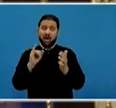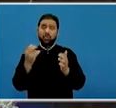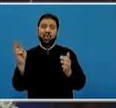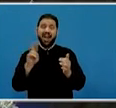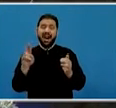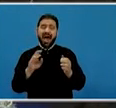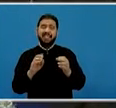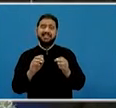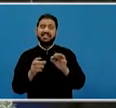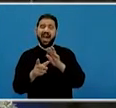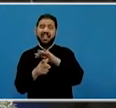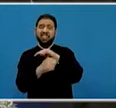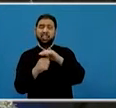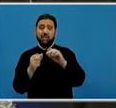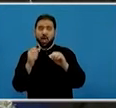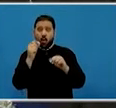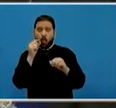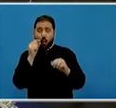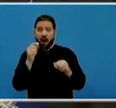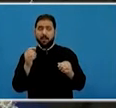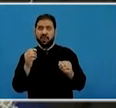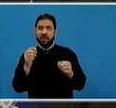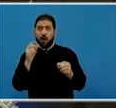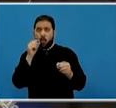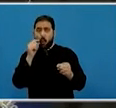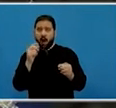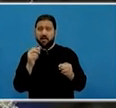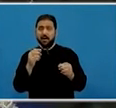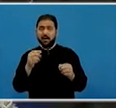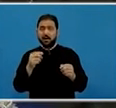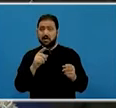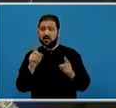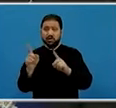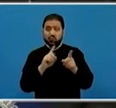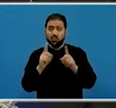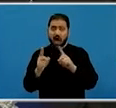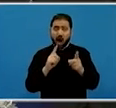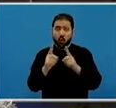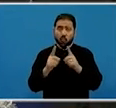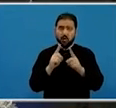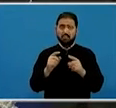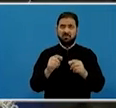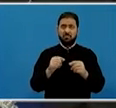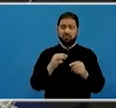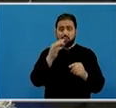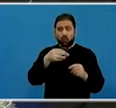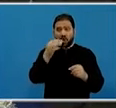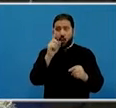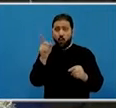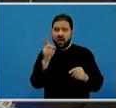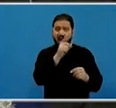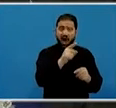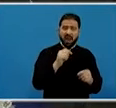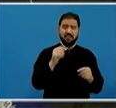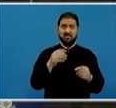care oamenii își împărtășeau unii altora experiențele lor, bucuriile lor, necazurile lor, din aceasta